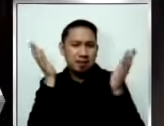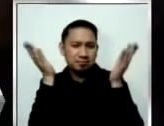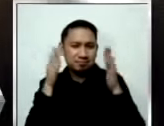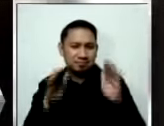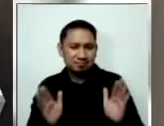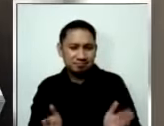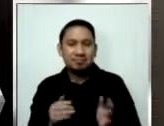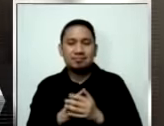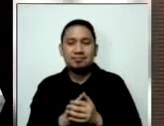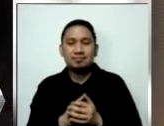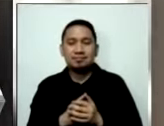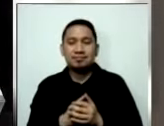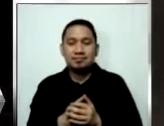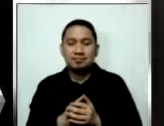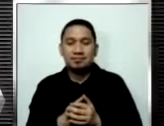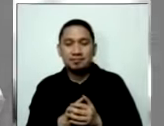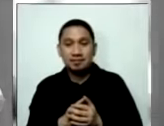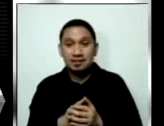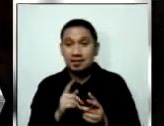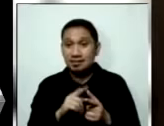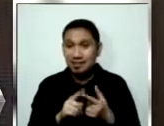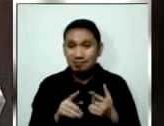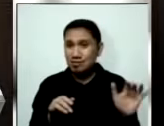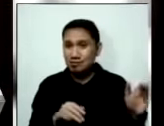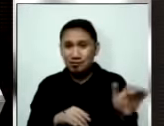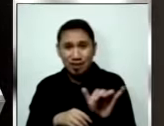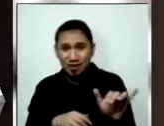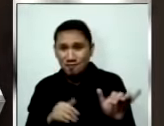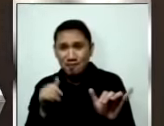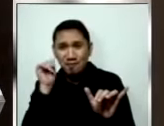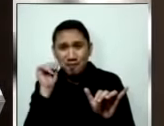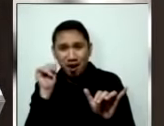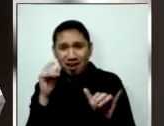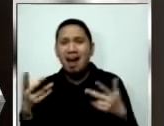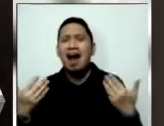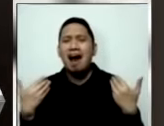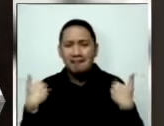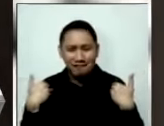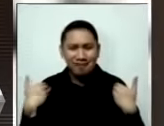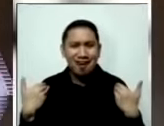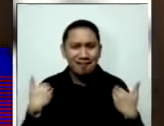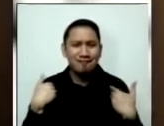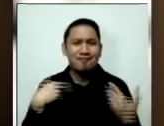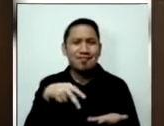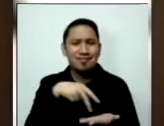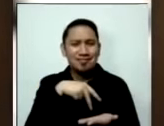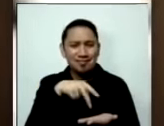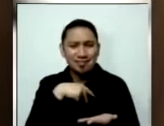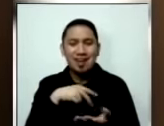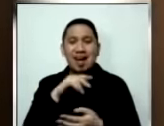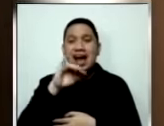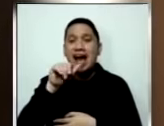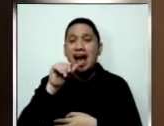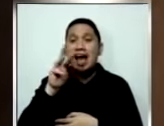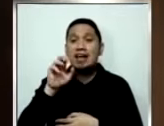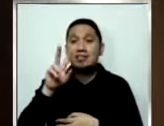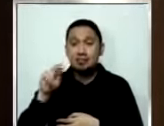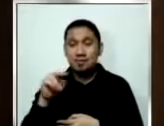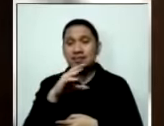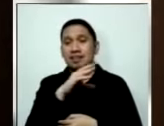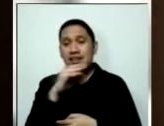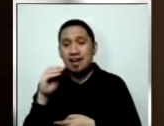Hindi rin nagpahuli ang mga babae dahil may version din ng sayaw sina Yasmin Curdy at Starstruck 7